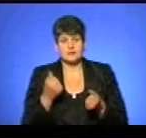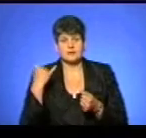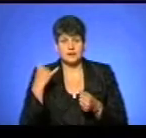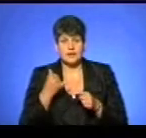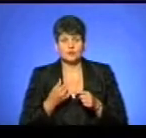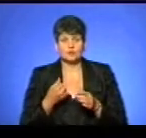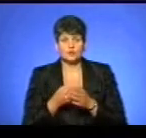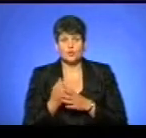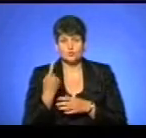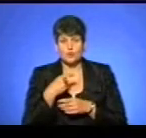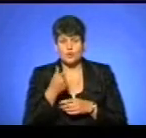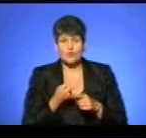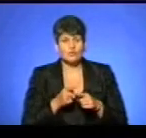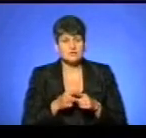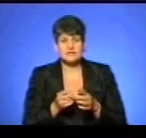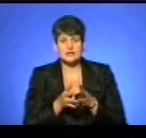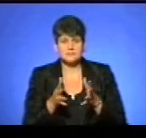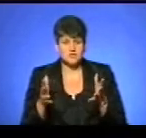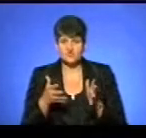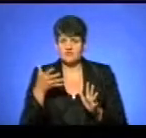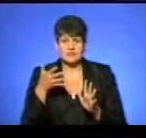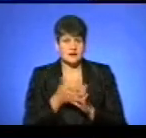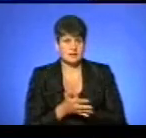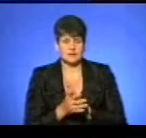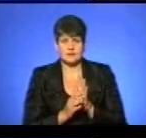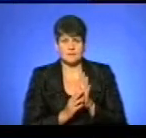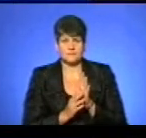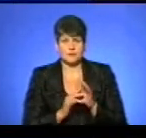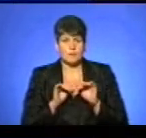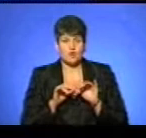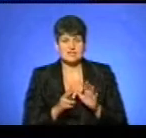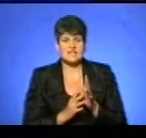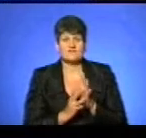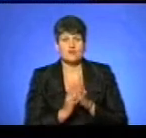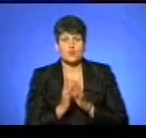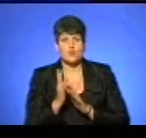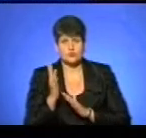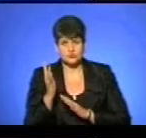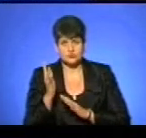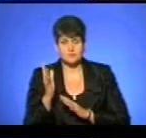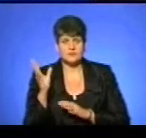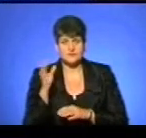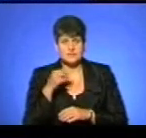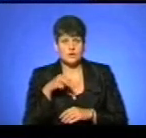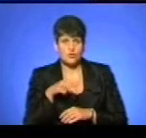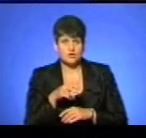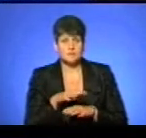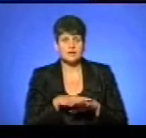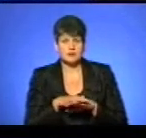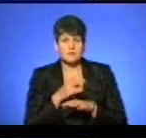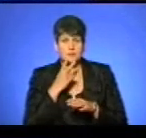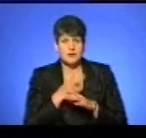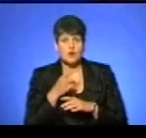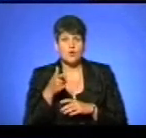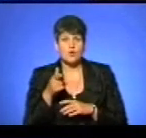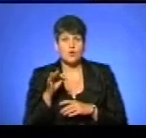найбільш затратний процес вирощування, тому що ну, ми всі ходимо на ринок і бачимо, говядини, як такої,